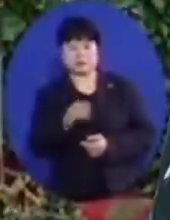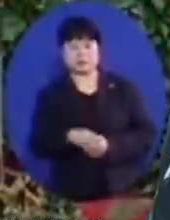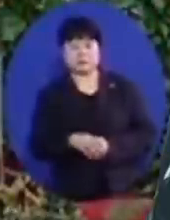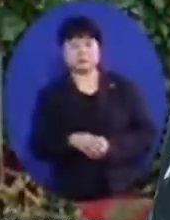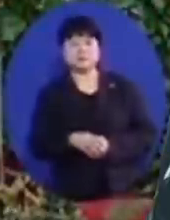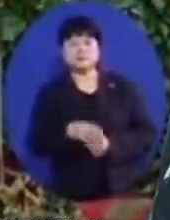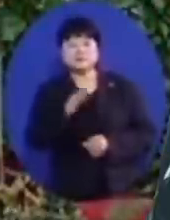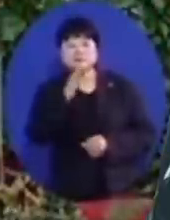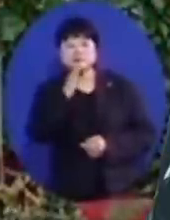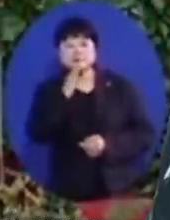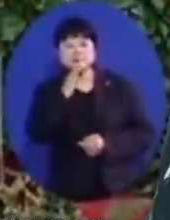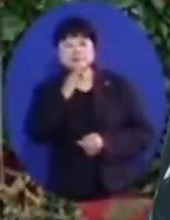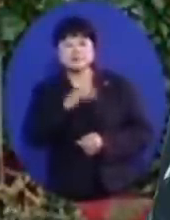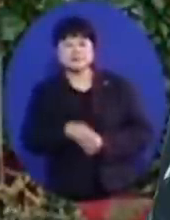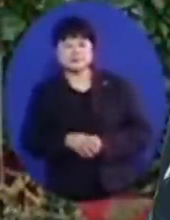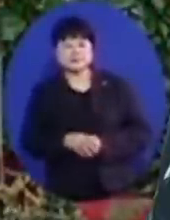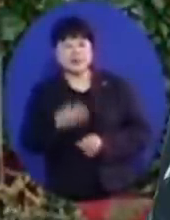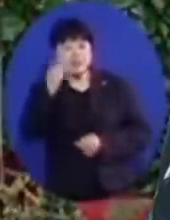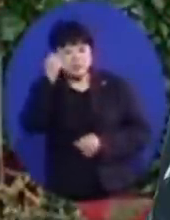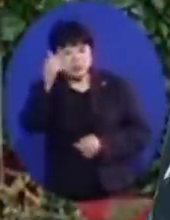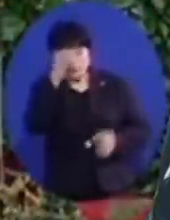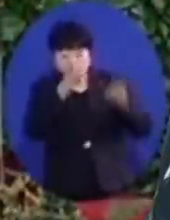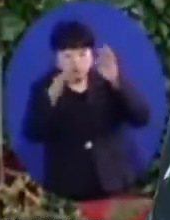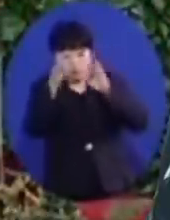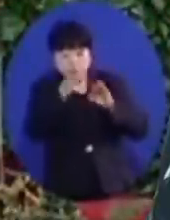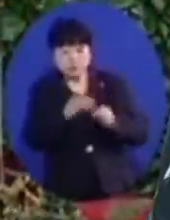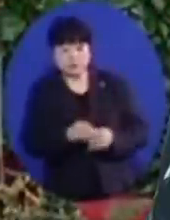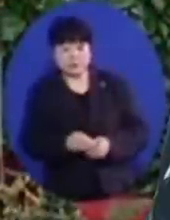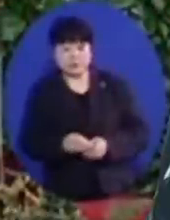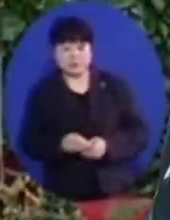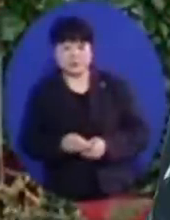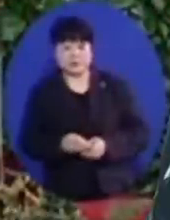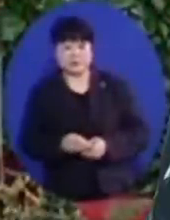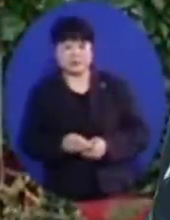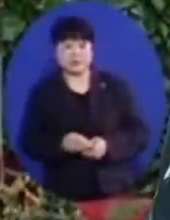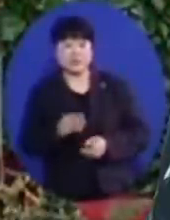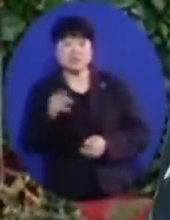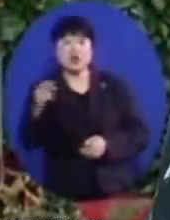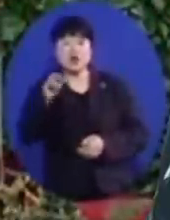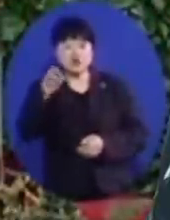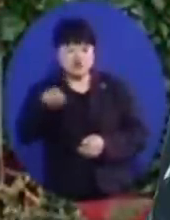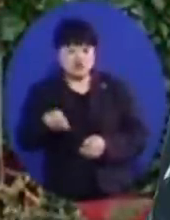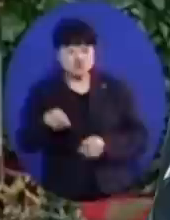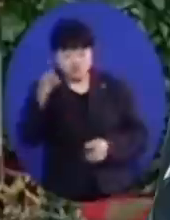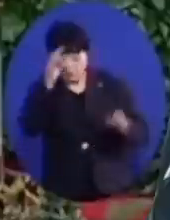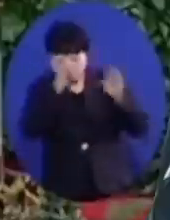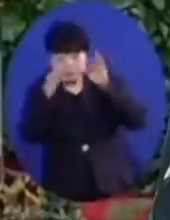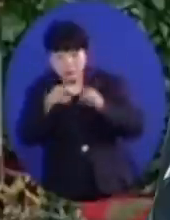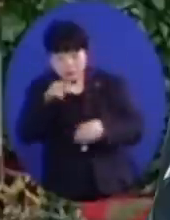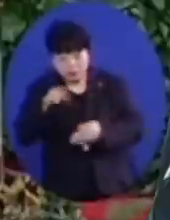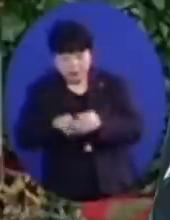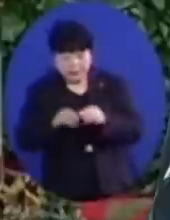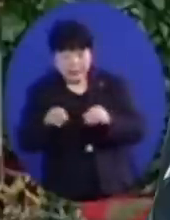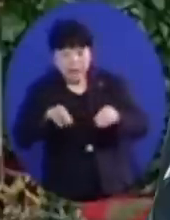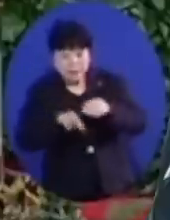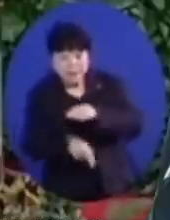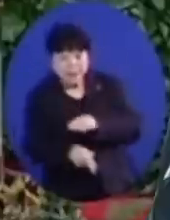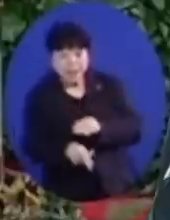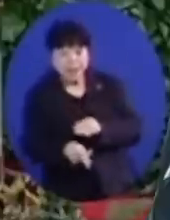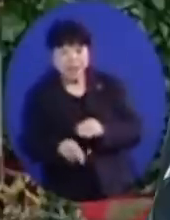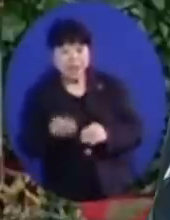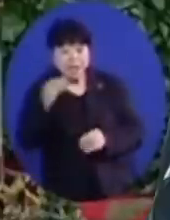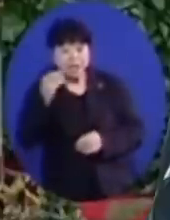그런데 마침 석유 탐사대가 유인성이 농장을 지나가다가 그 밑에 어마어마한 석유가 매장되어 있다는 사실을 알게